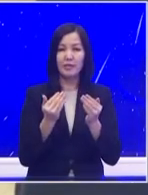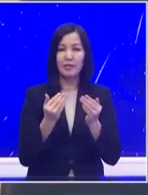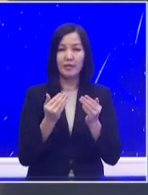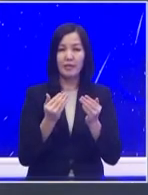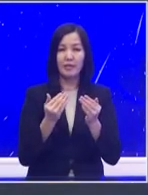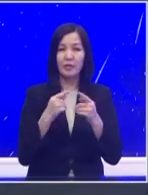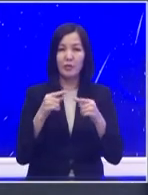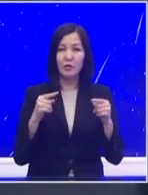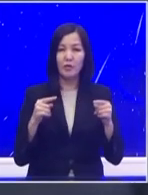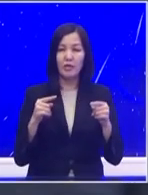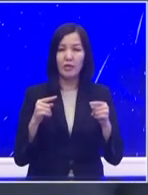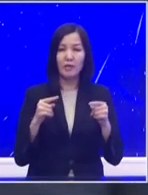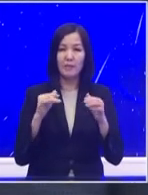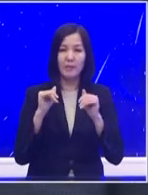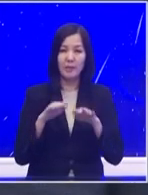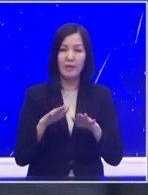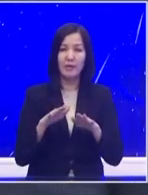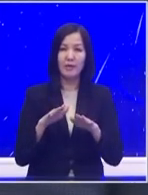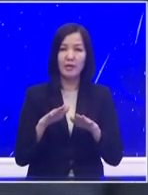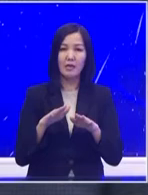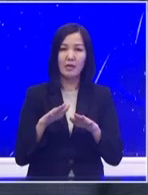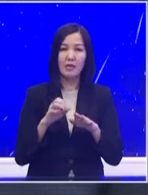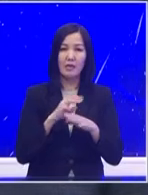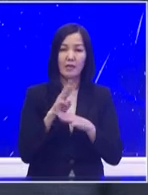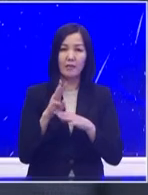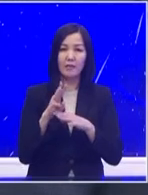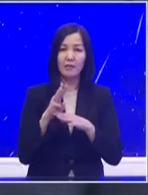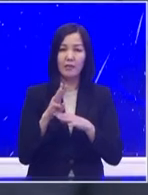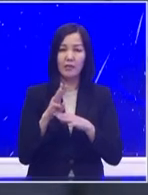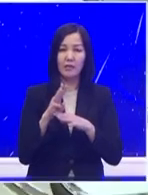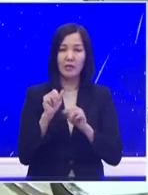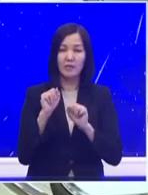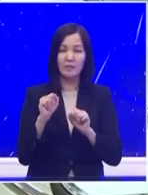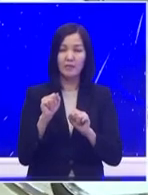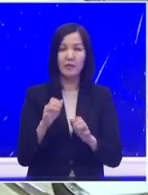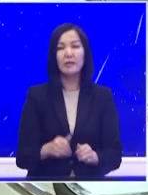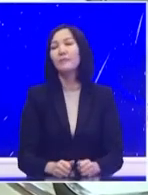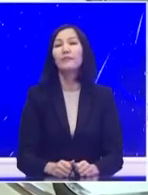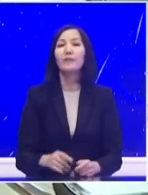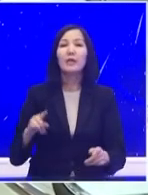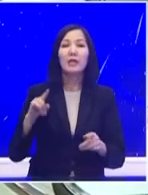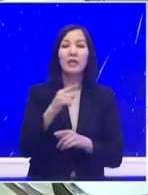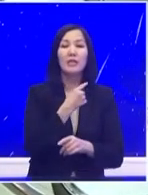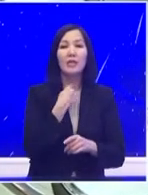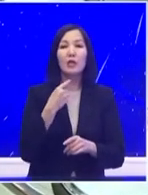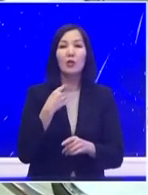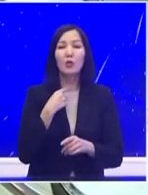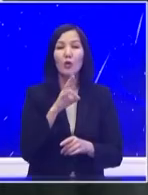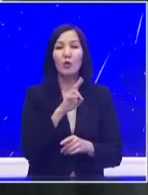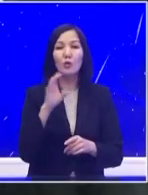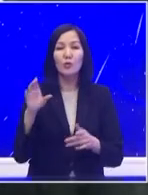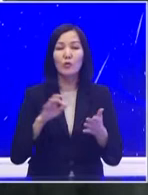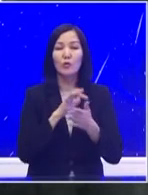далее. Принимаются все меры для обеспечения карантина мероприятий. Рейсы Талдыкурган-Нур-Султан-Талдыкурган